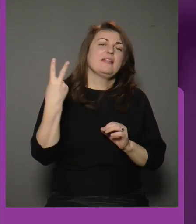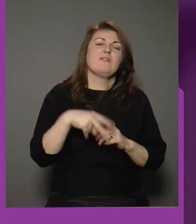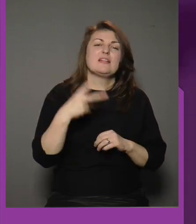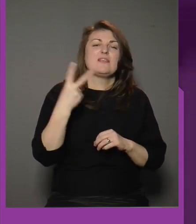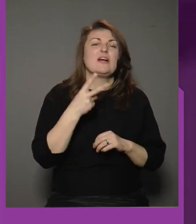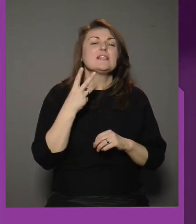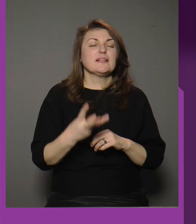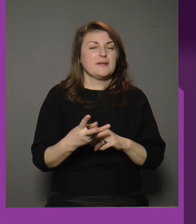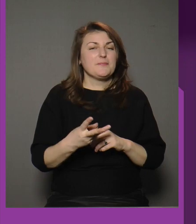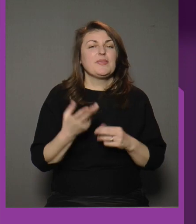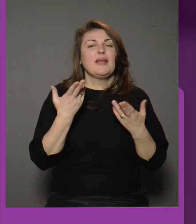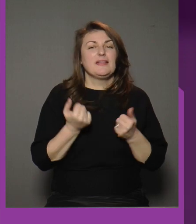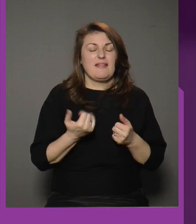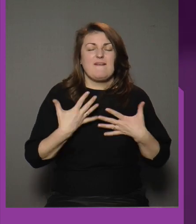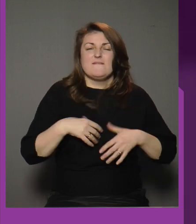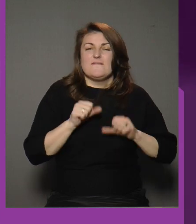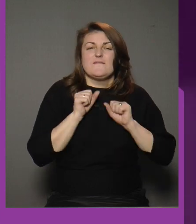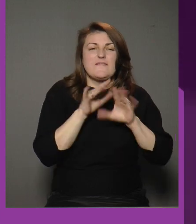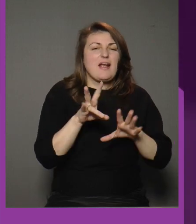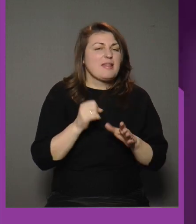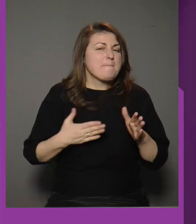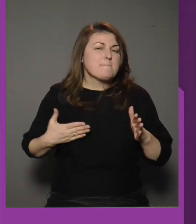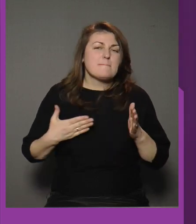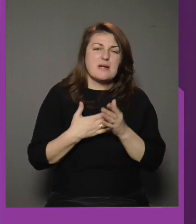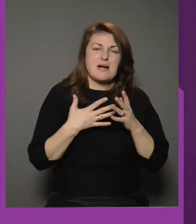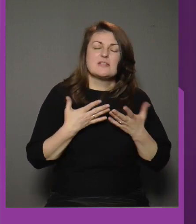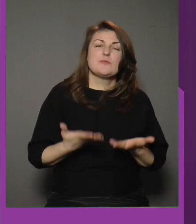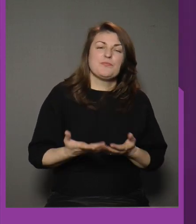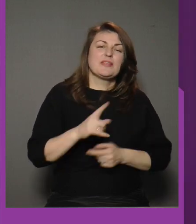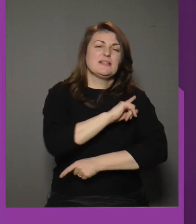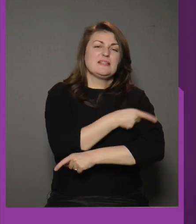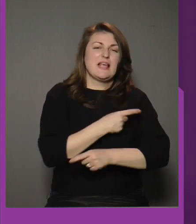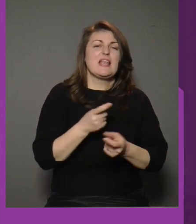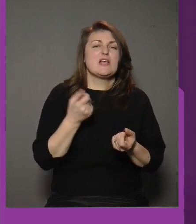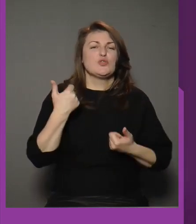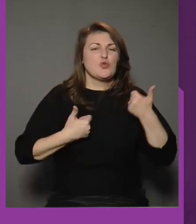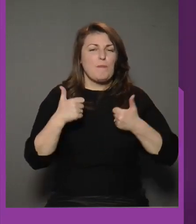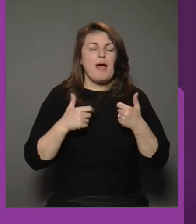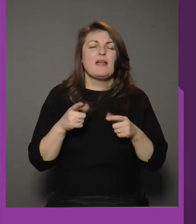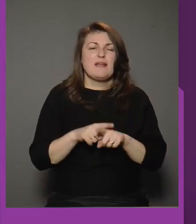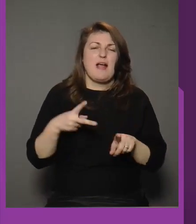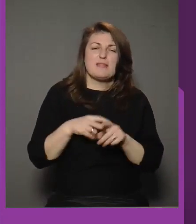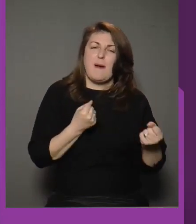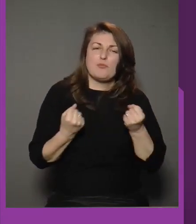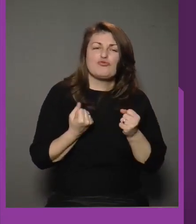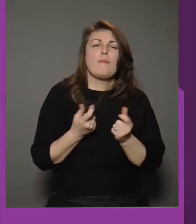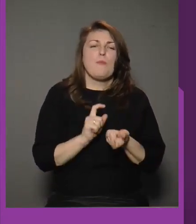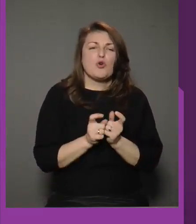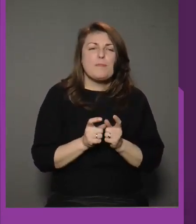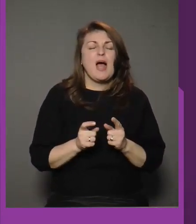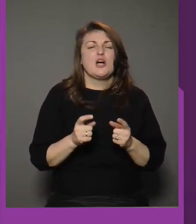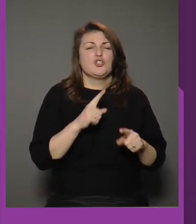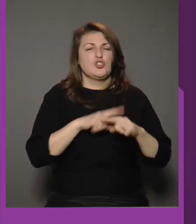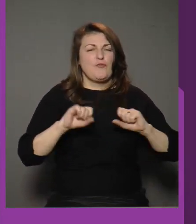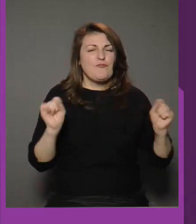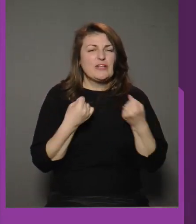2023 та виклались на максимум. Сильне суперництво та напружена боротьба, швидкість,